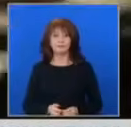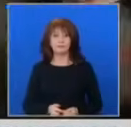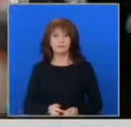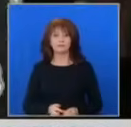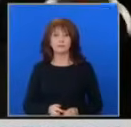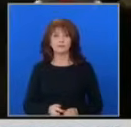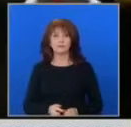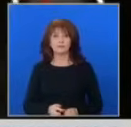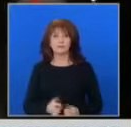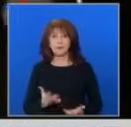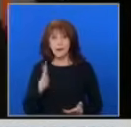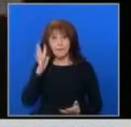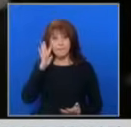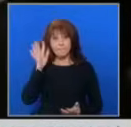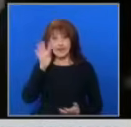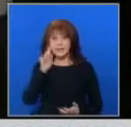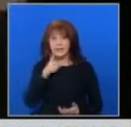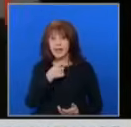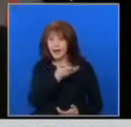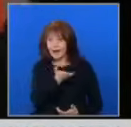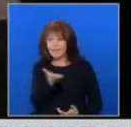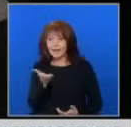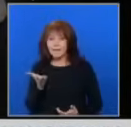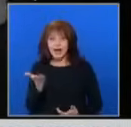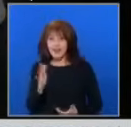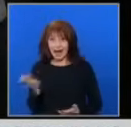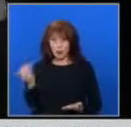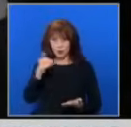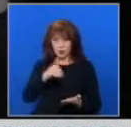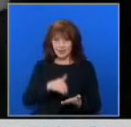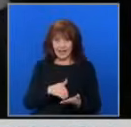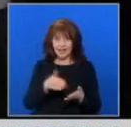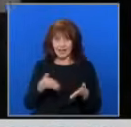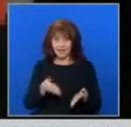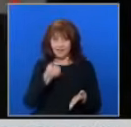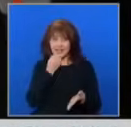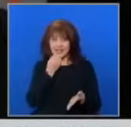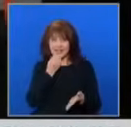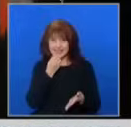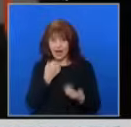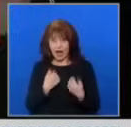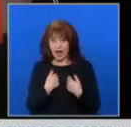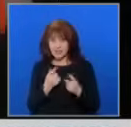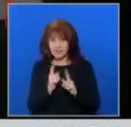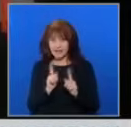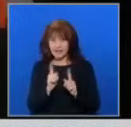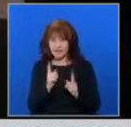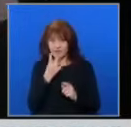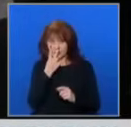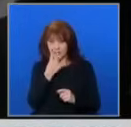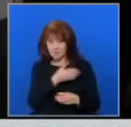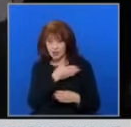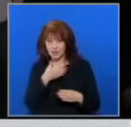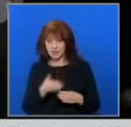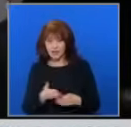Пети ден къде бяхте ви в това село? Някой дойде ли пети ден в това село? Аз ви виждам за 5 дена сега.